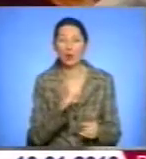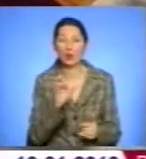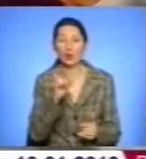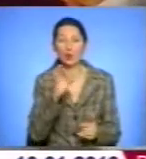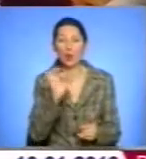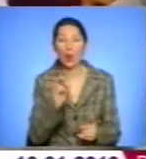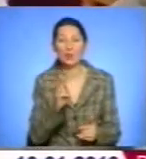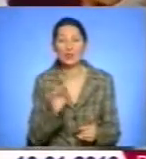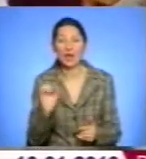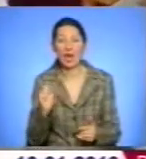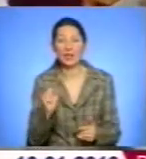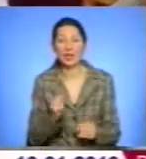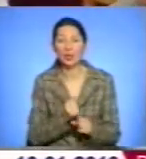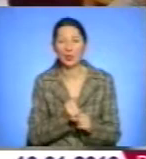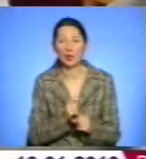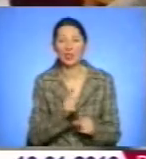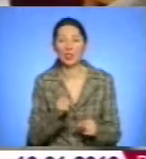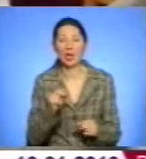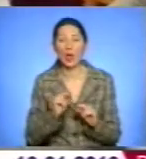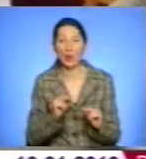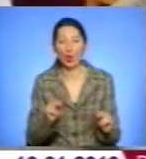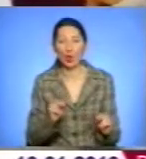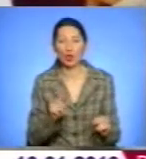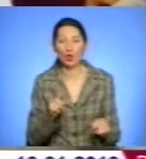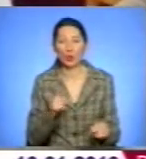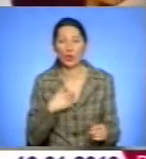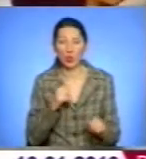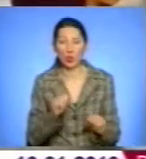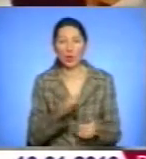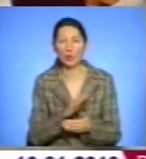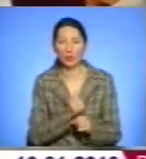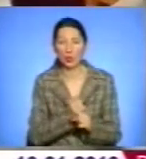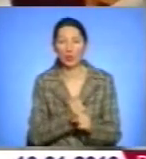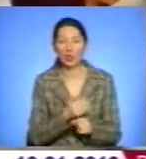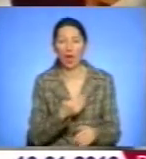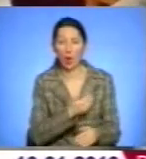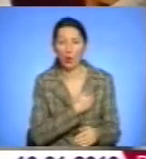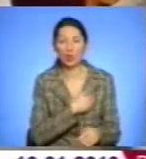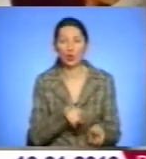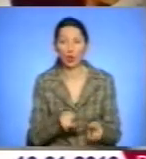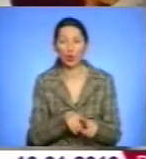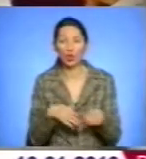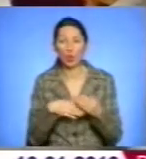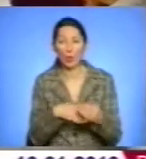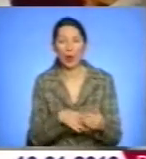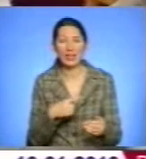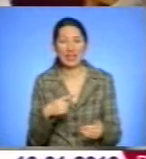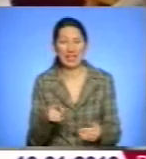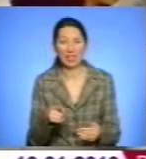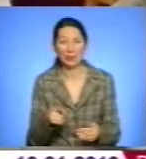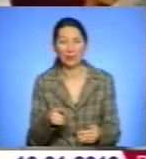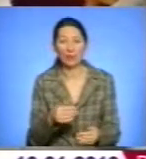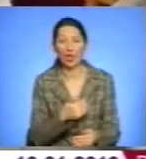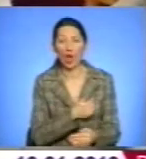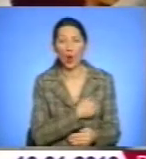педагога, щоб підходила по професії, щоб я могла працювати. Так? Також хочеш допомагати іншим, так? Так, так. І